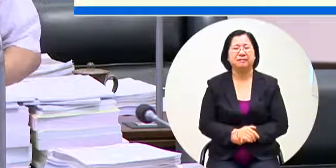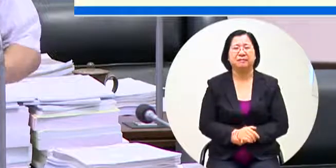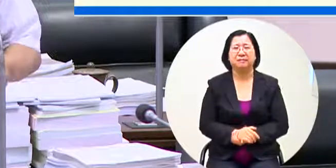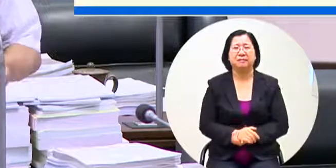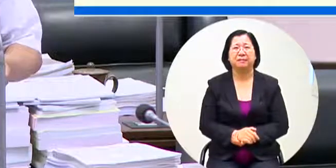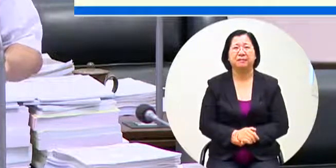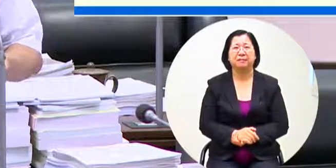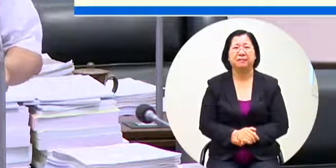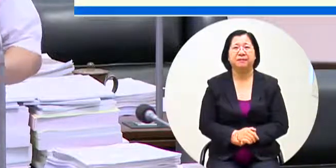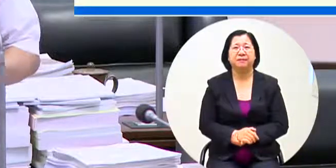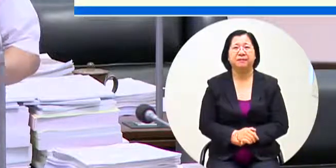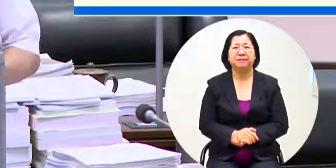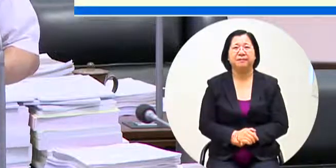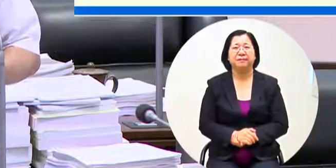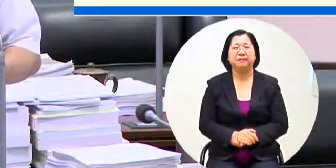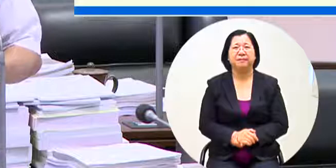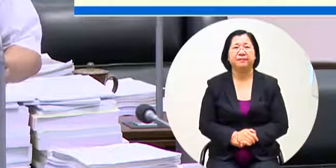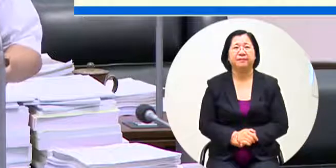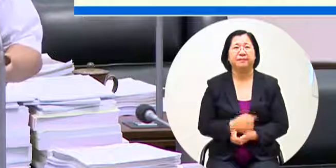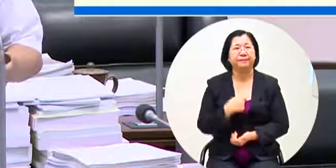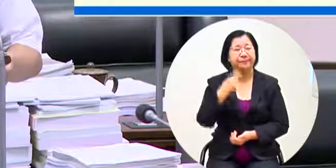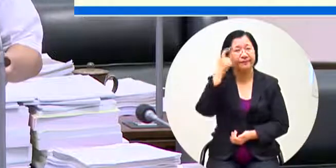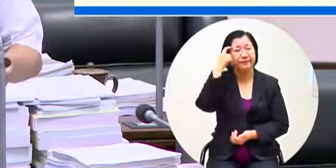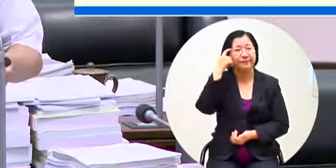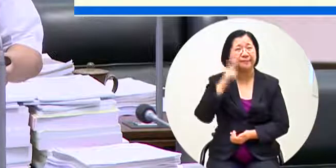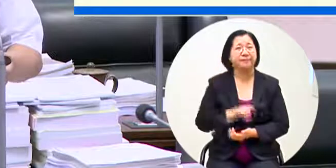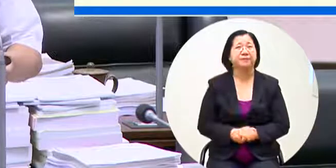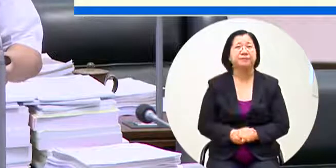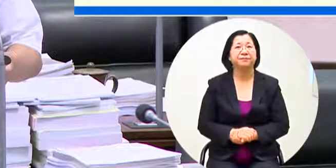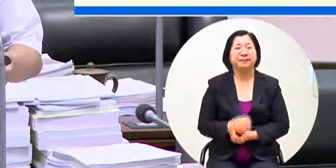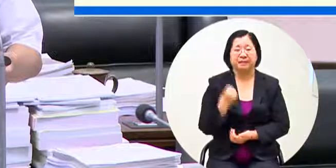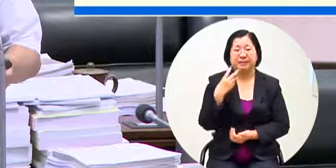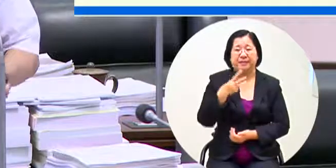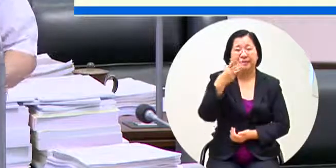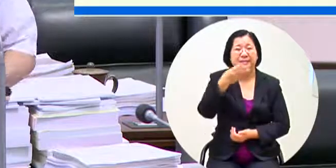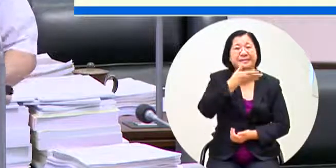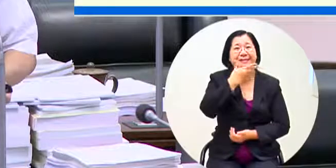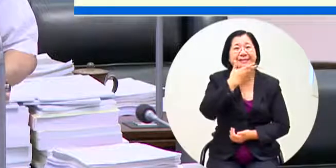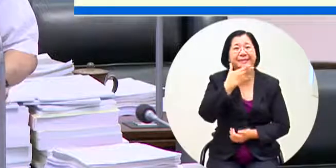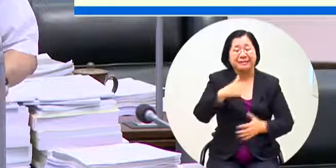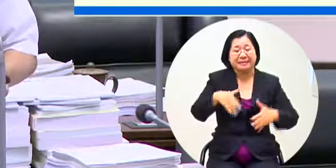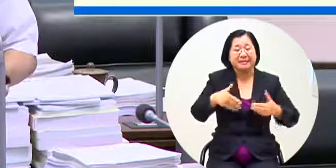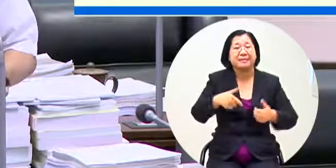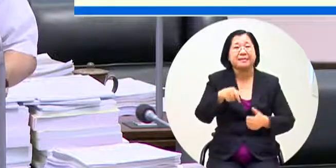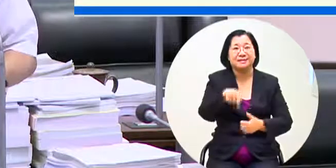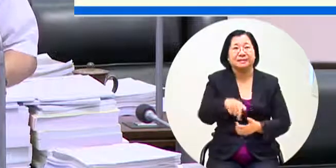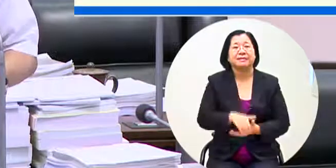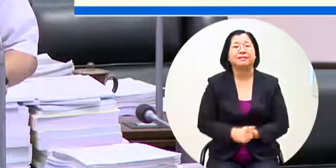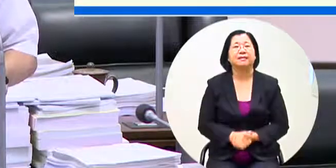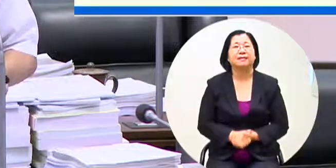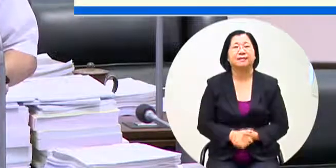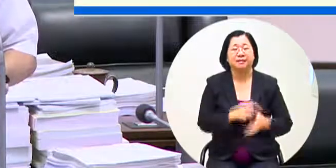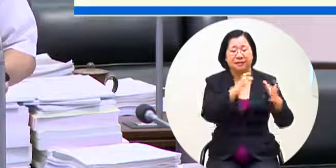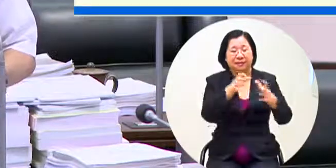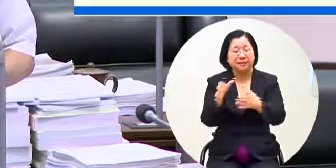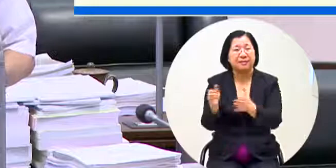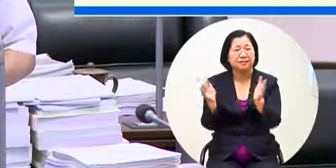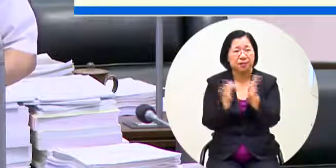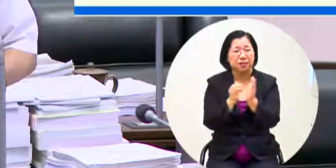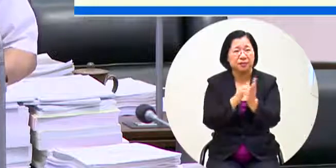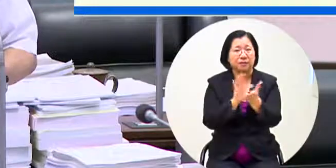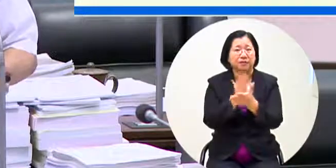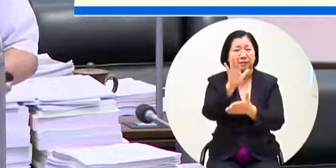想啊，咱新三轻啊，即、這个来建厂了后吼，操运作较